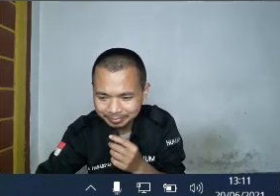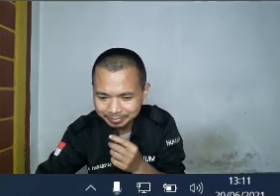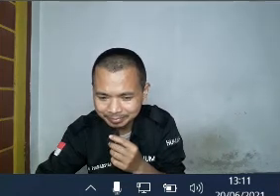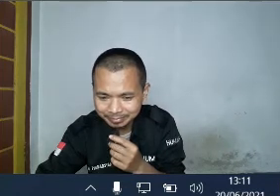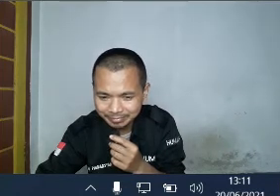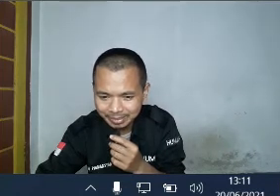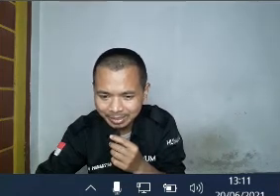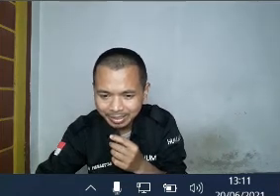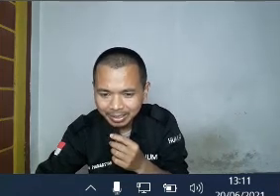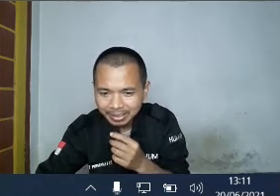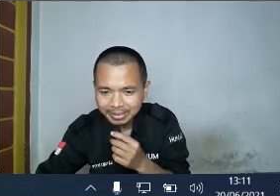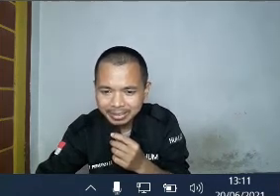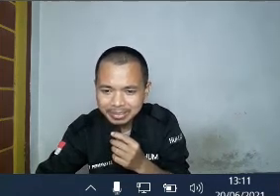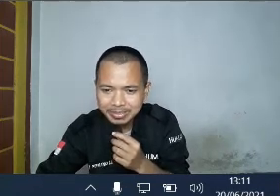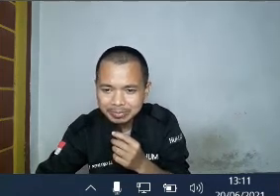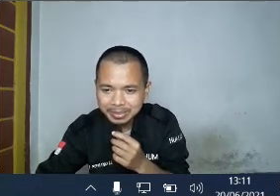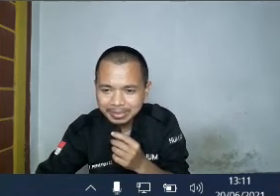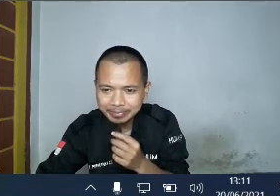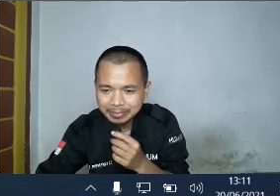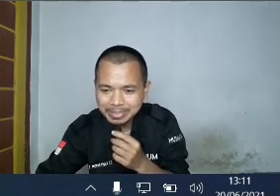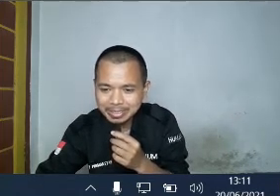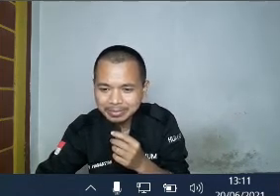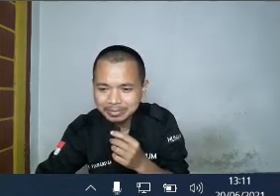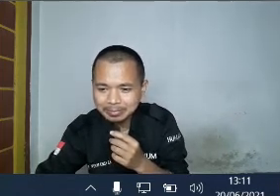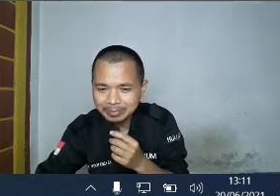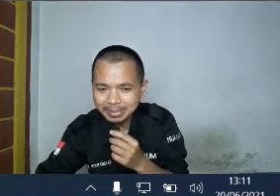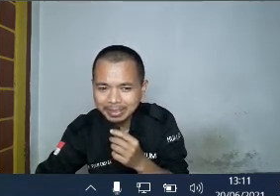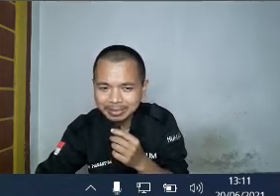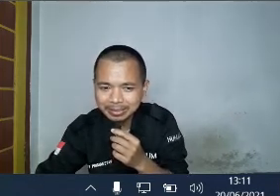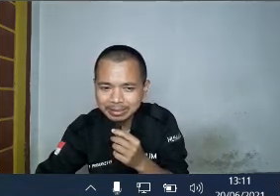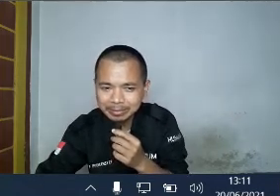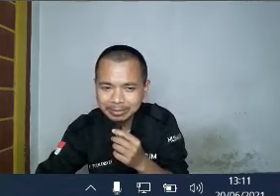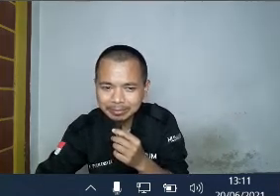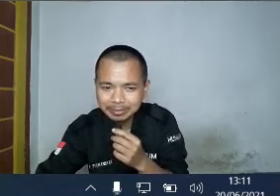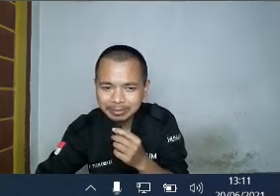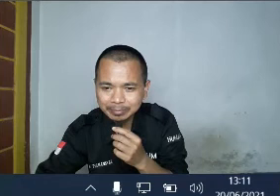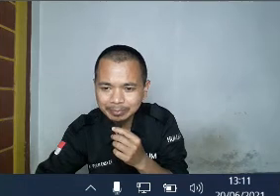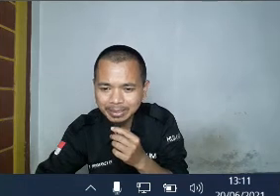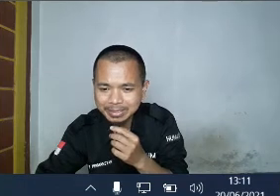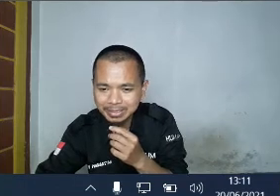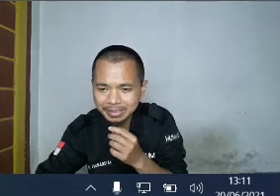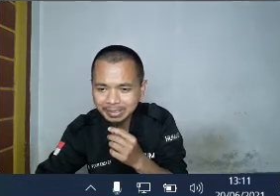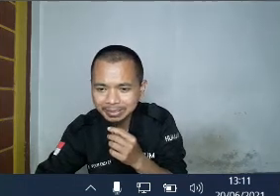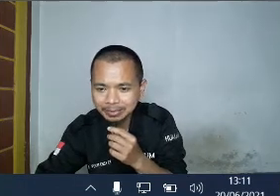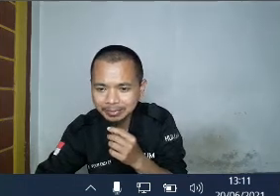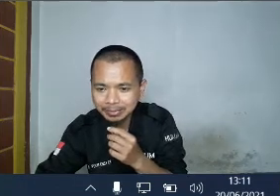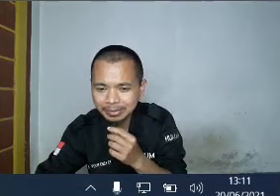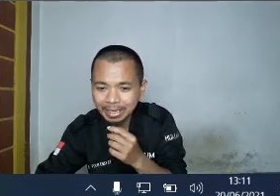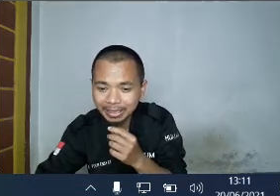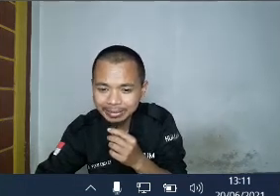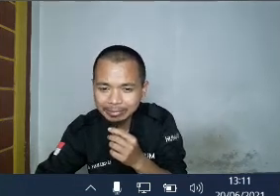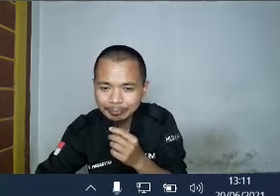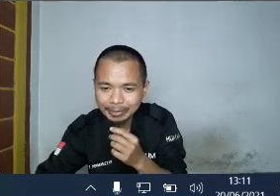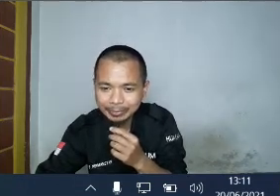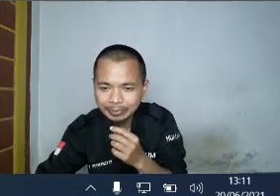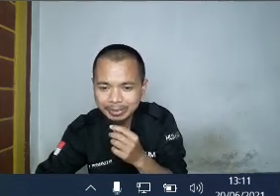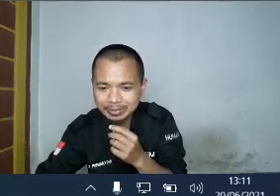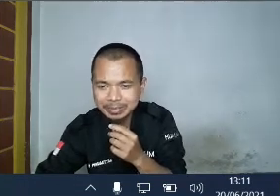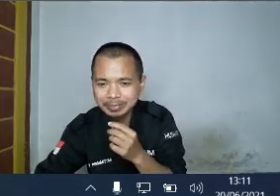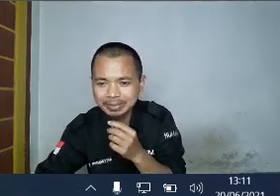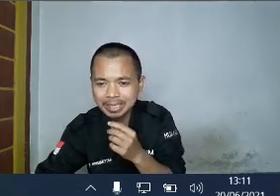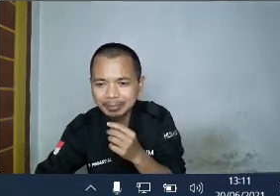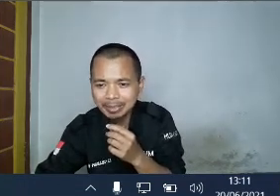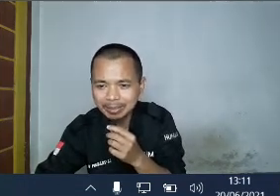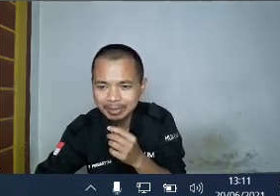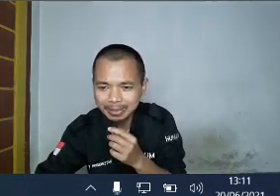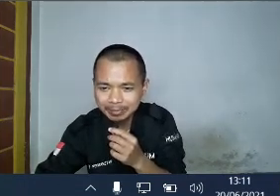ya Ayo kita akan coba ini perbesar untuk memperlihatkan ke teman-teman untuk mempelajari KPU